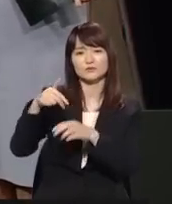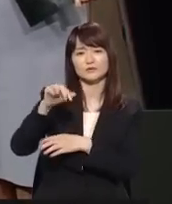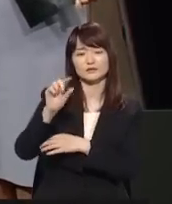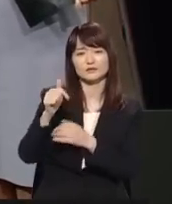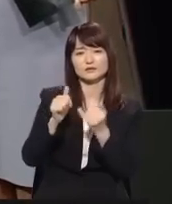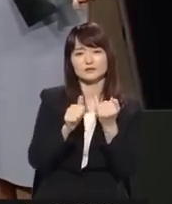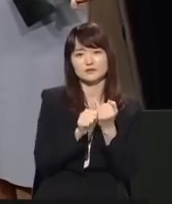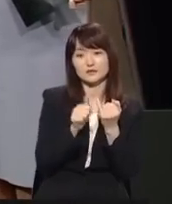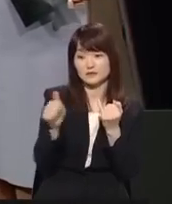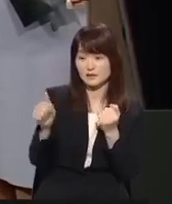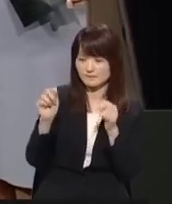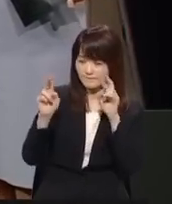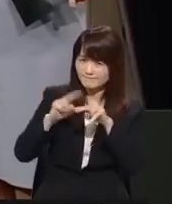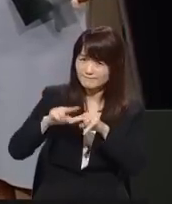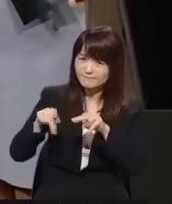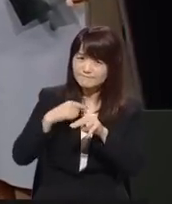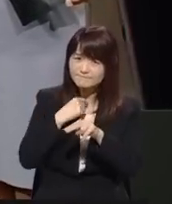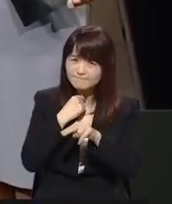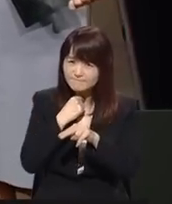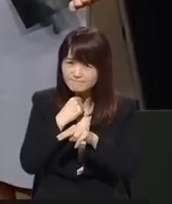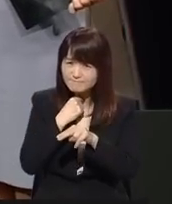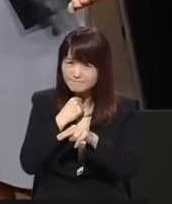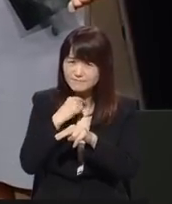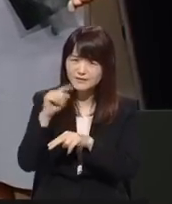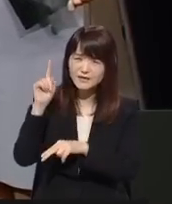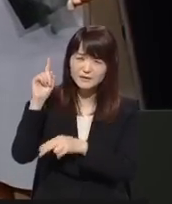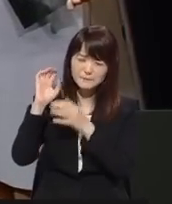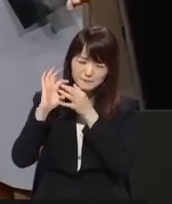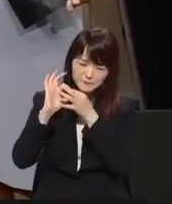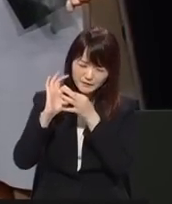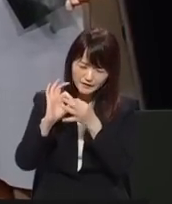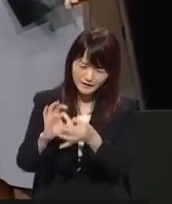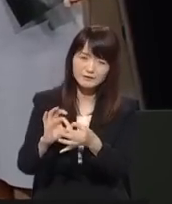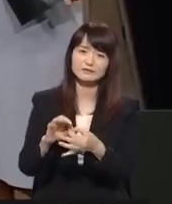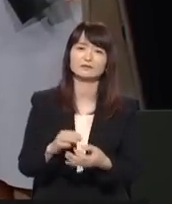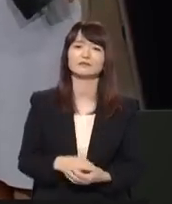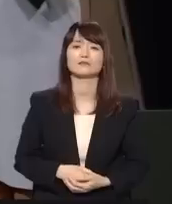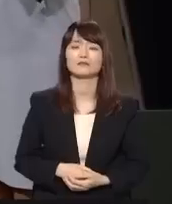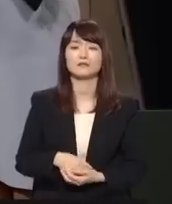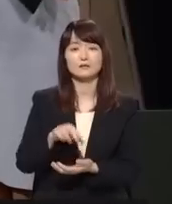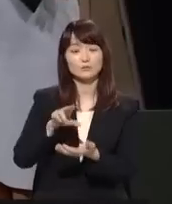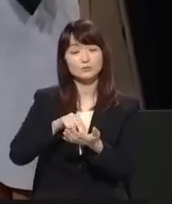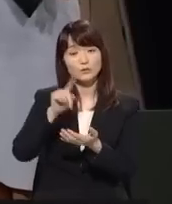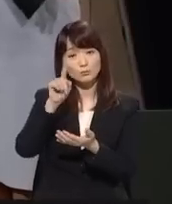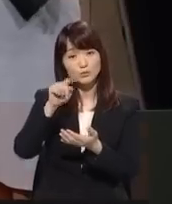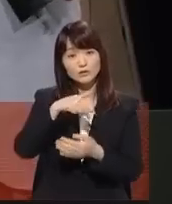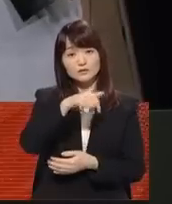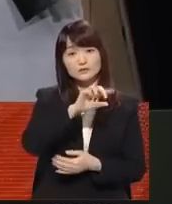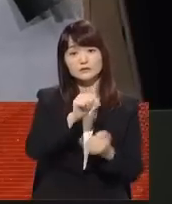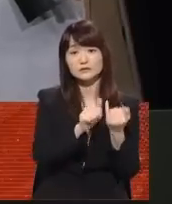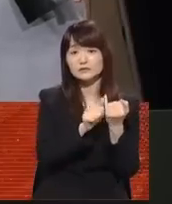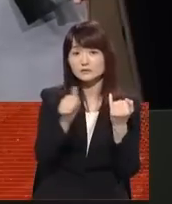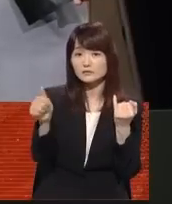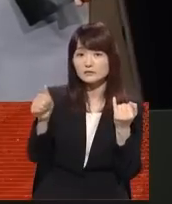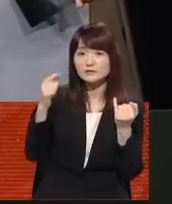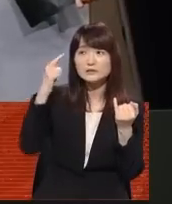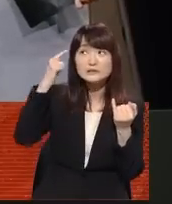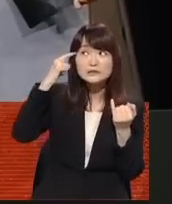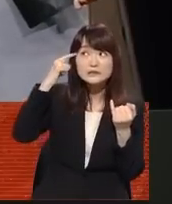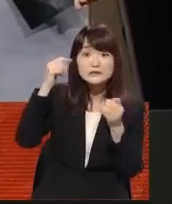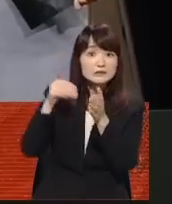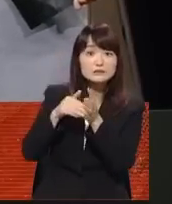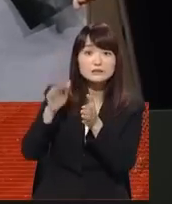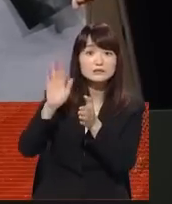남편도 회사 그만두고 싶다는 말을 입에 달고 산다고 합니다 그런데 문제는 진실한 편은 생각에서